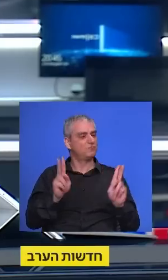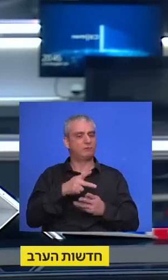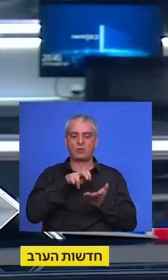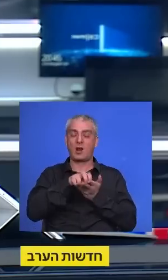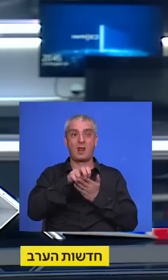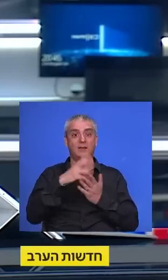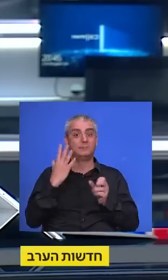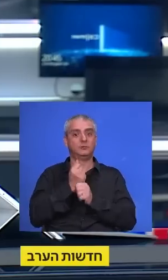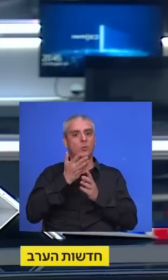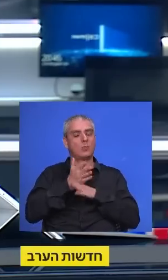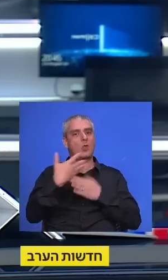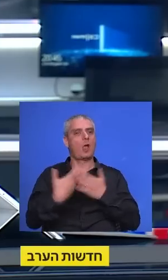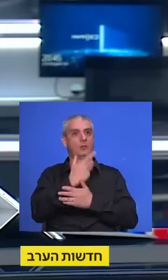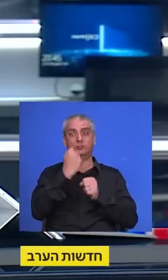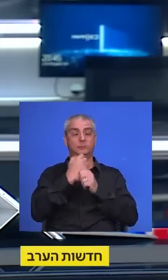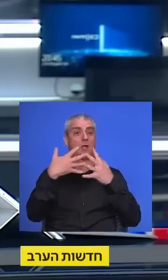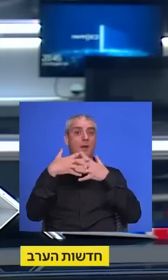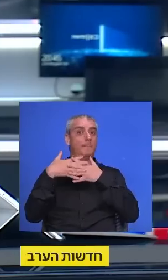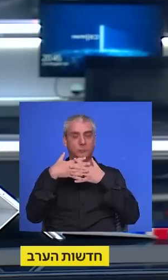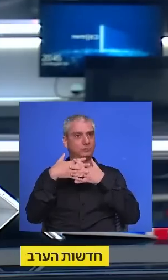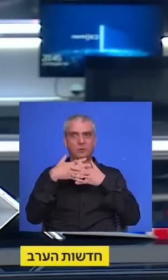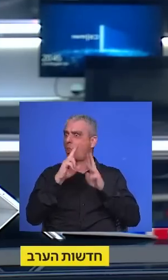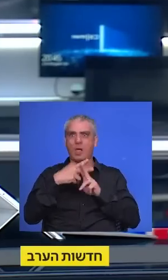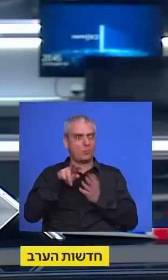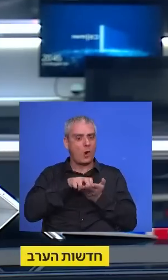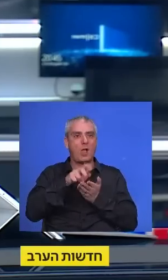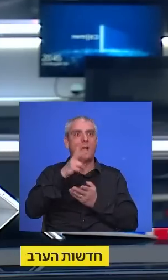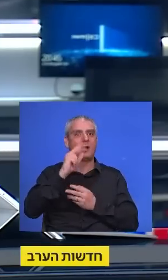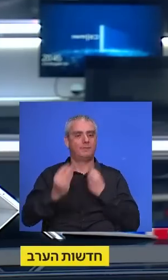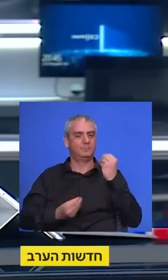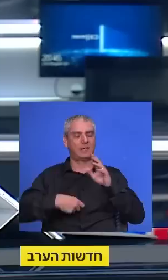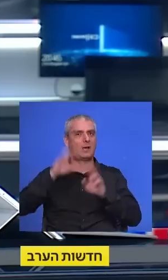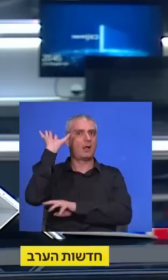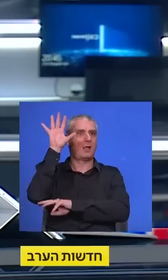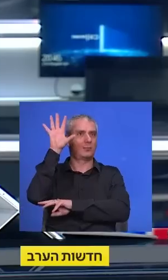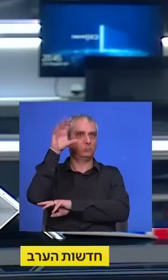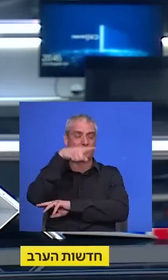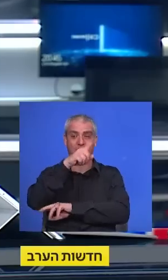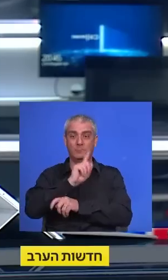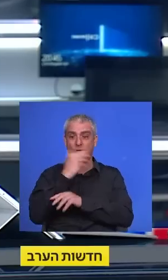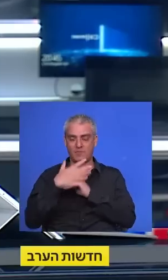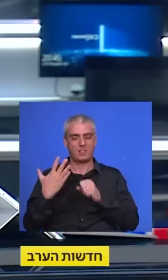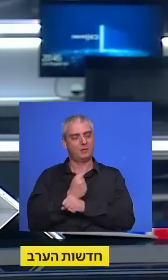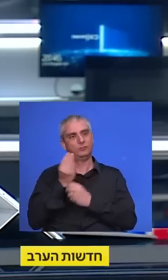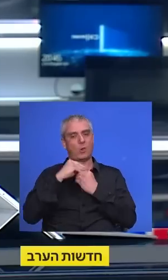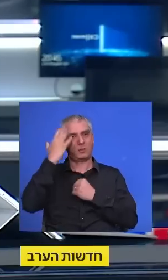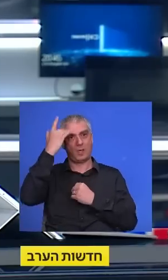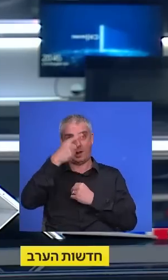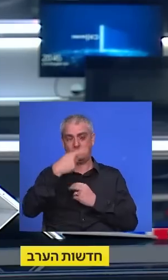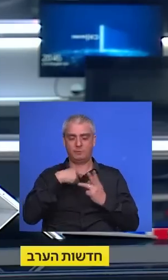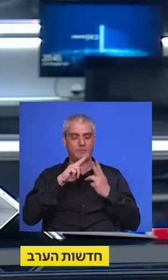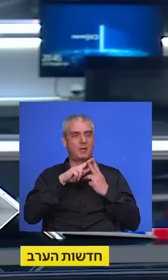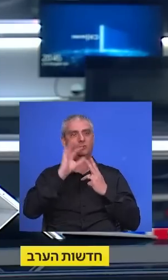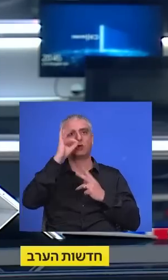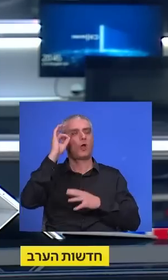בזכות ניתוח חדשני שעבר בארצות הברית. הוא לא רק הולך, אלא גם משחק כדורסל. לאחרונה הוא הגשים עוד חלום כשפגש את כוכב